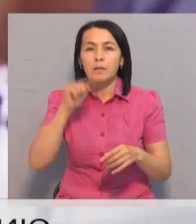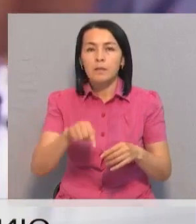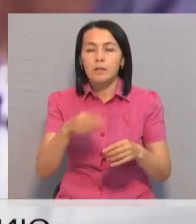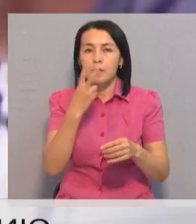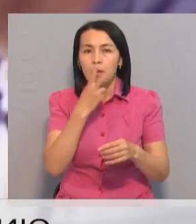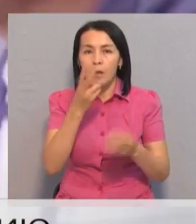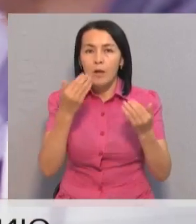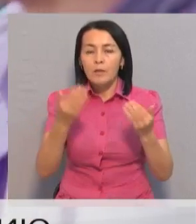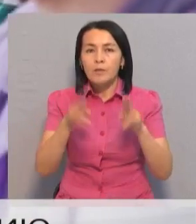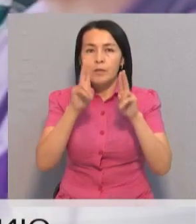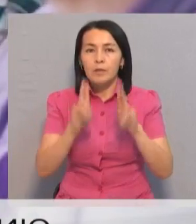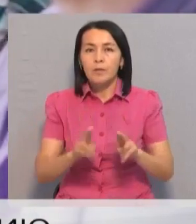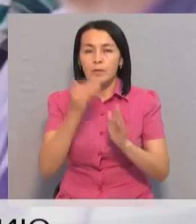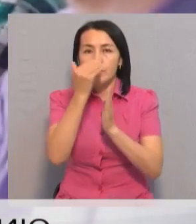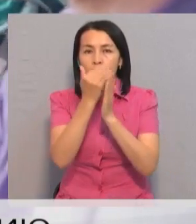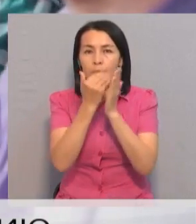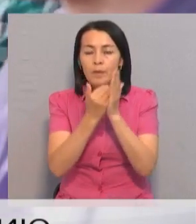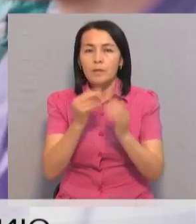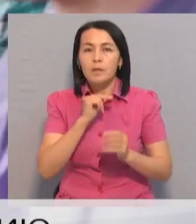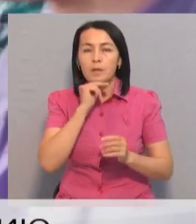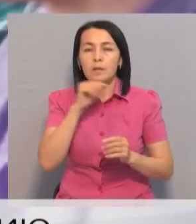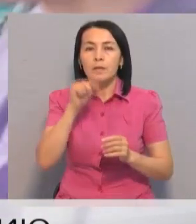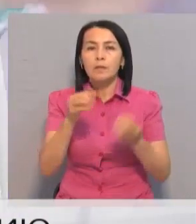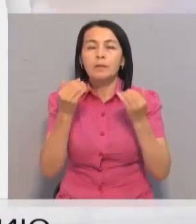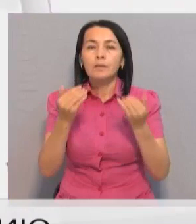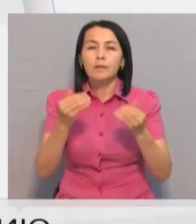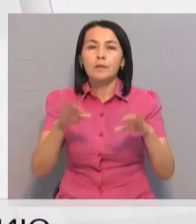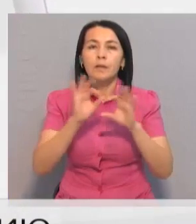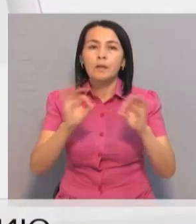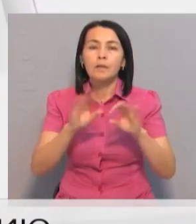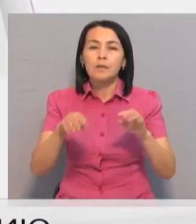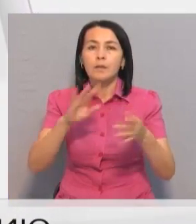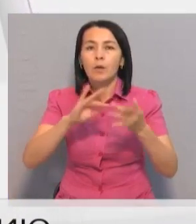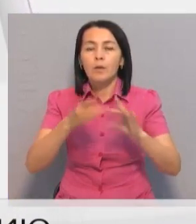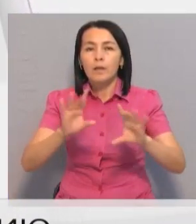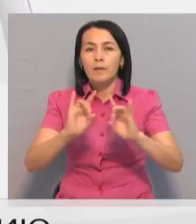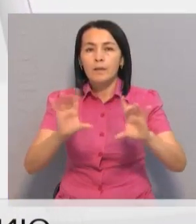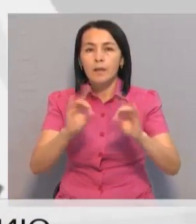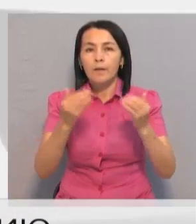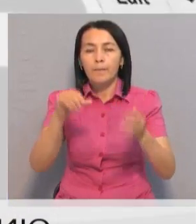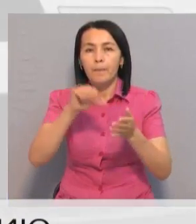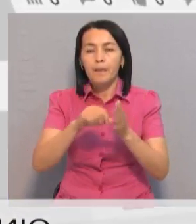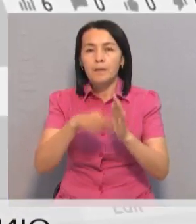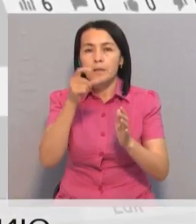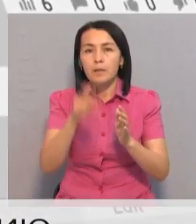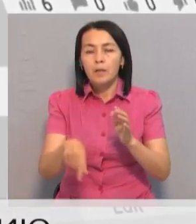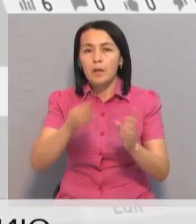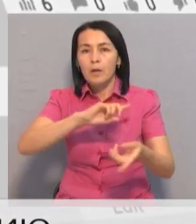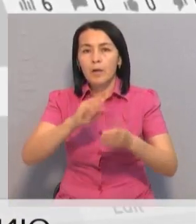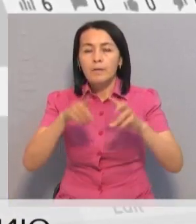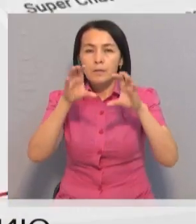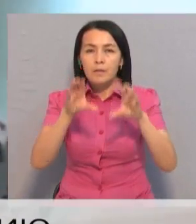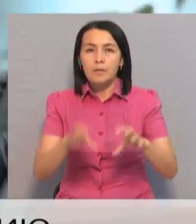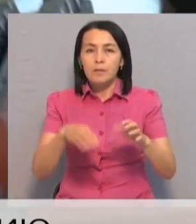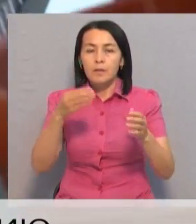Также предусматриваются нормы по правовому регулированию размещения и распространения онлайн-рекламы. Внесли депутаты и поправки в